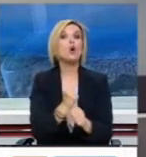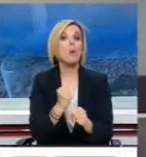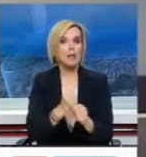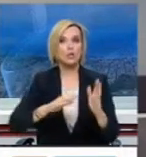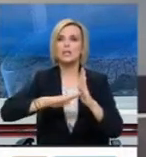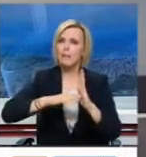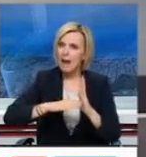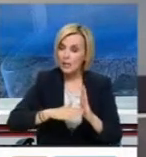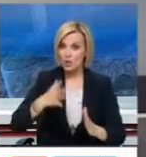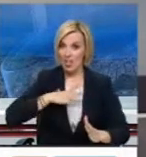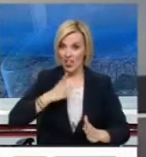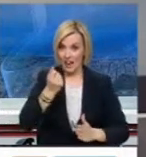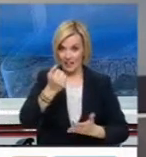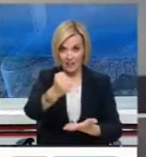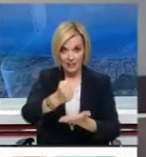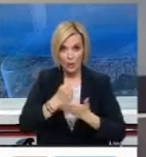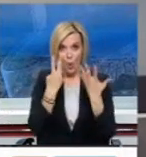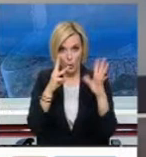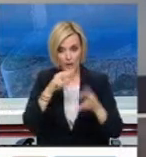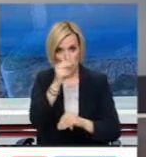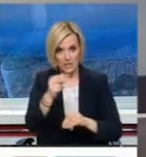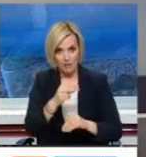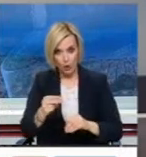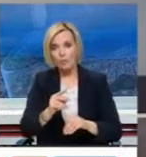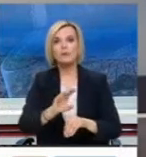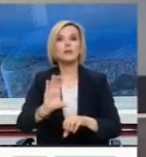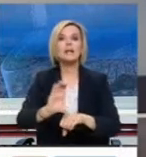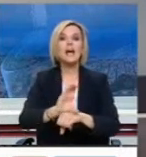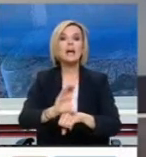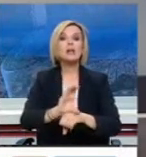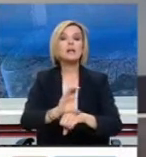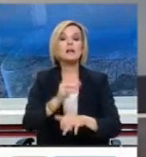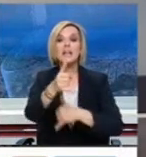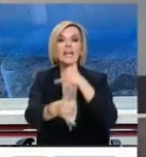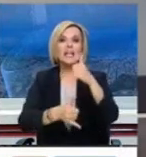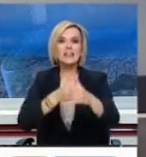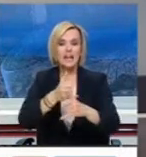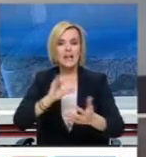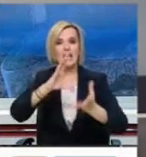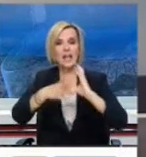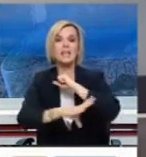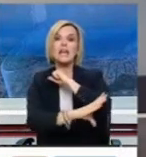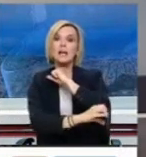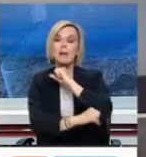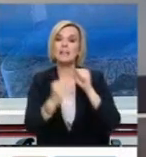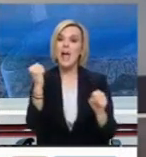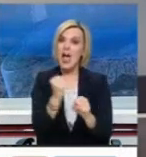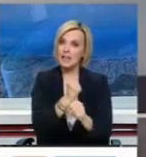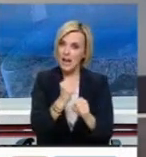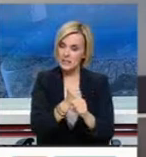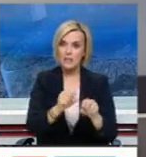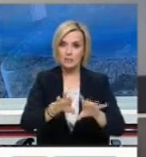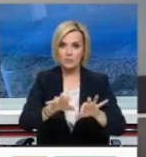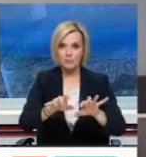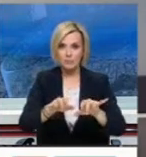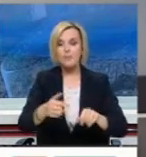οικονομική ενίσχυση θα δηλώνει σε ηλεκτρονική πλατφόρμα που θα τηρείται για αυτό το σκοπό στη Γενική Γραμματεία Εργασίας του Υπουργείου ότι